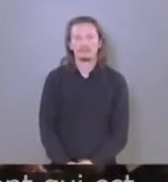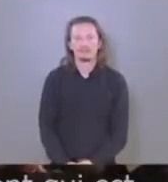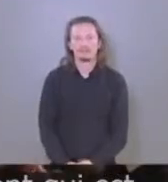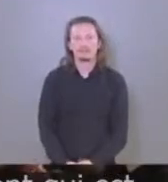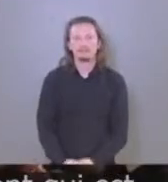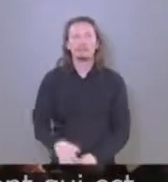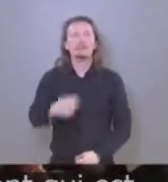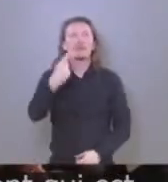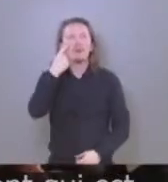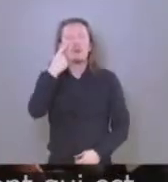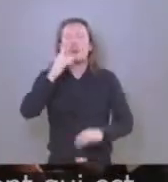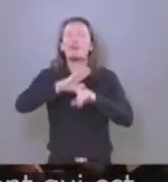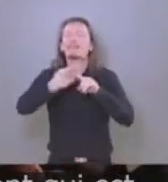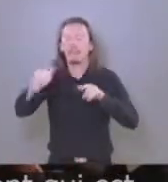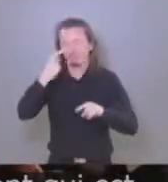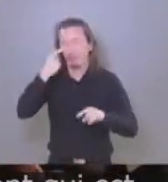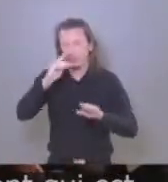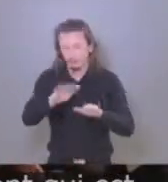Regardez comment on va faire.